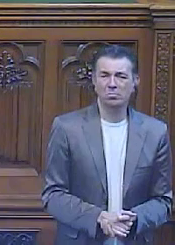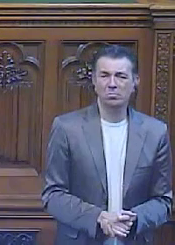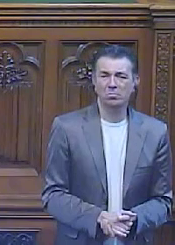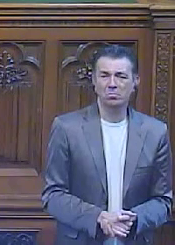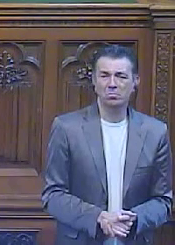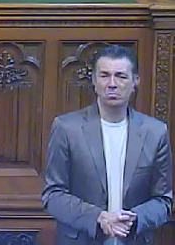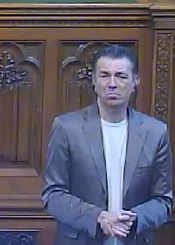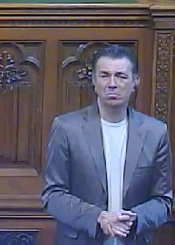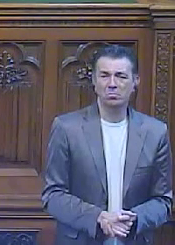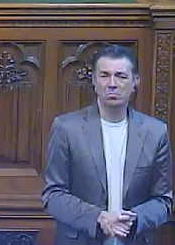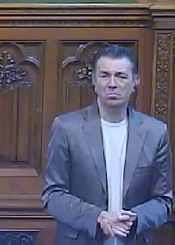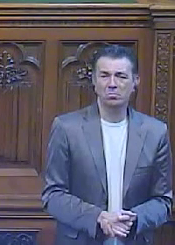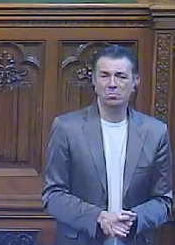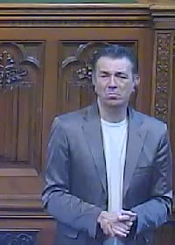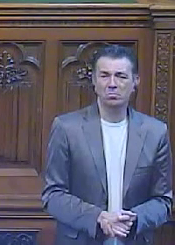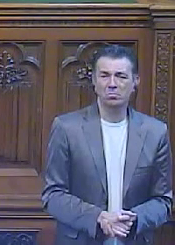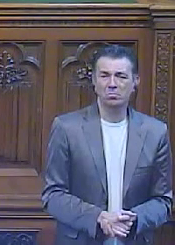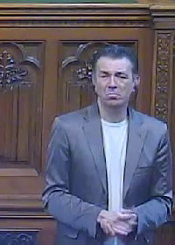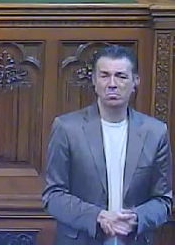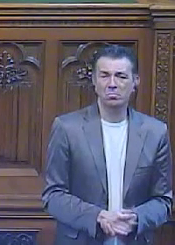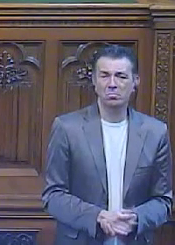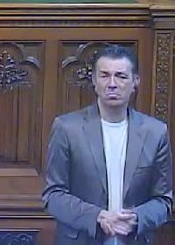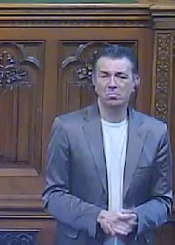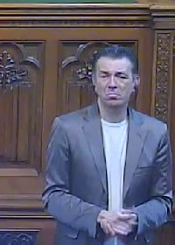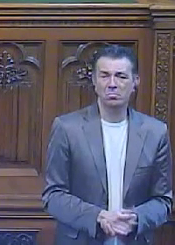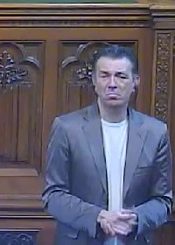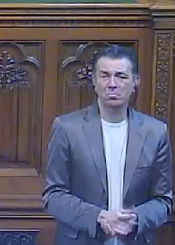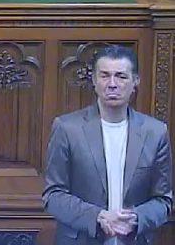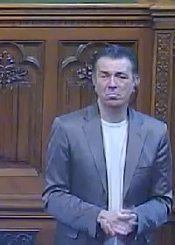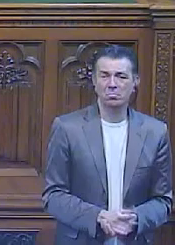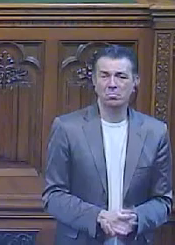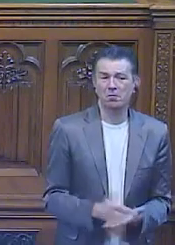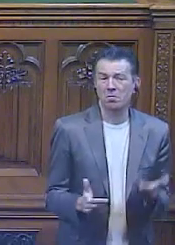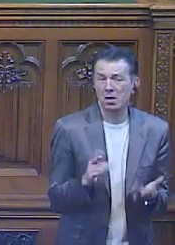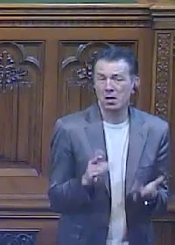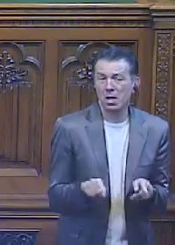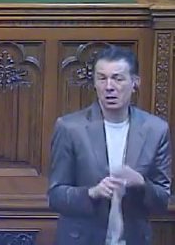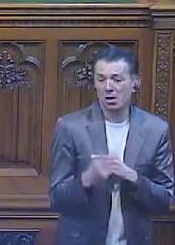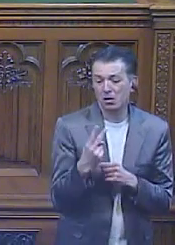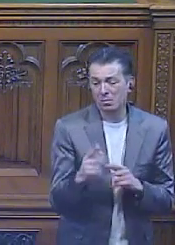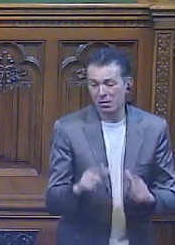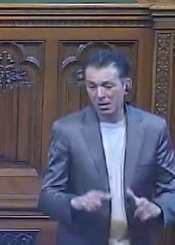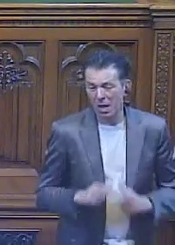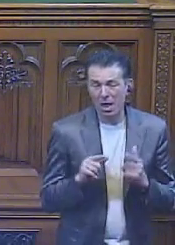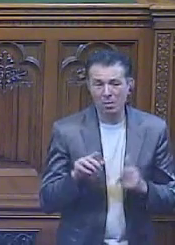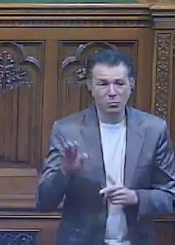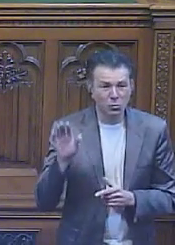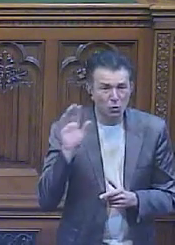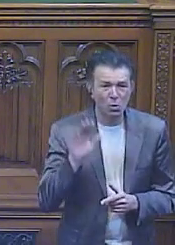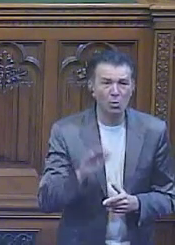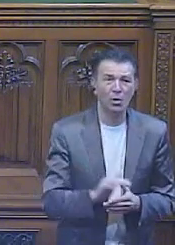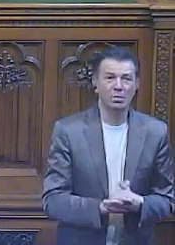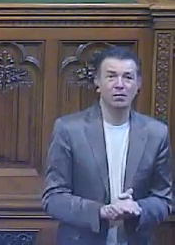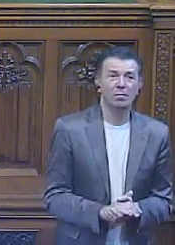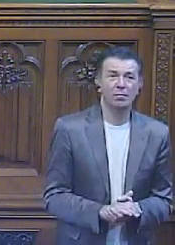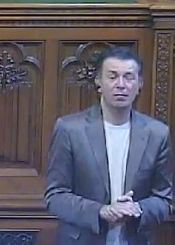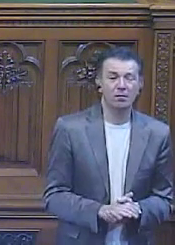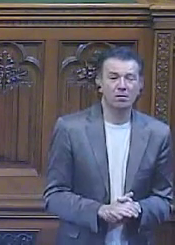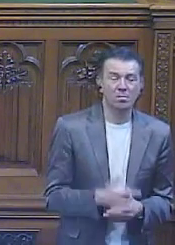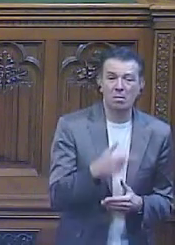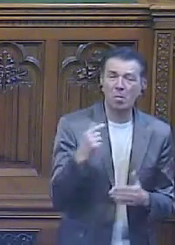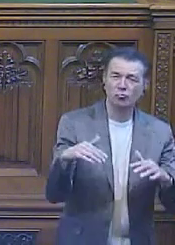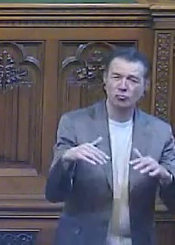Menschenrechte außer Kraft gesetzt worden sind. Vielleicht haben Sie erlebt oder zugehört, was die